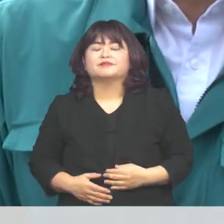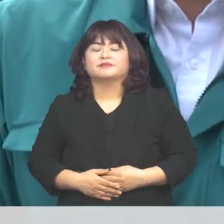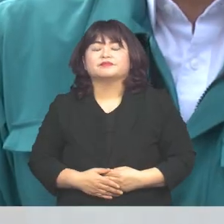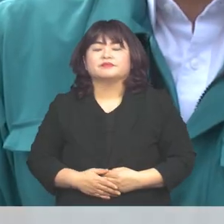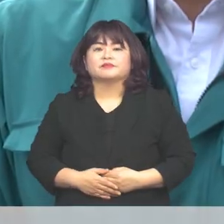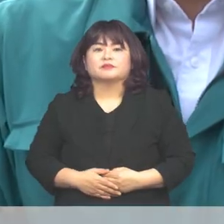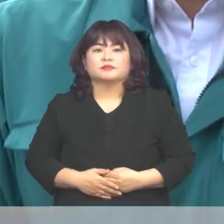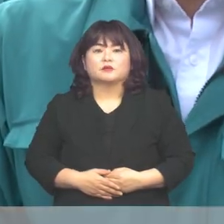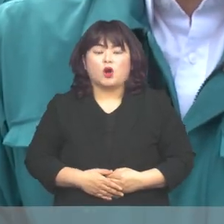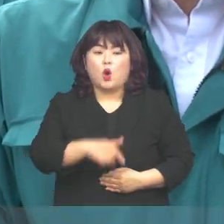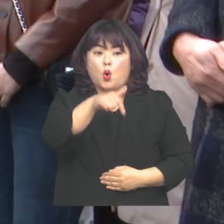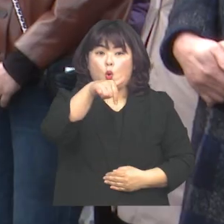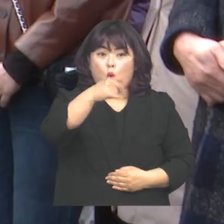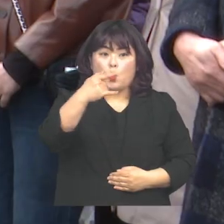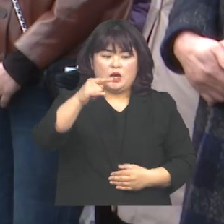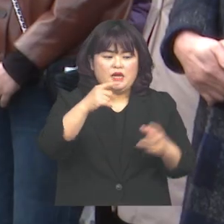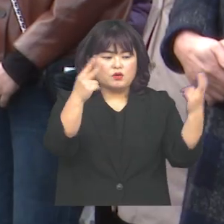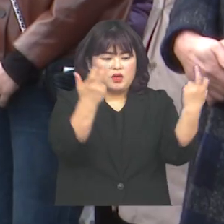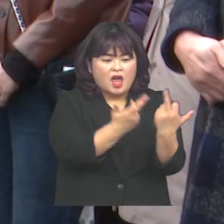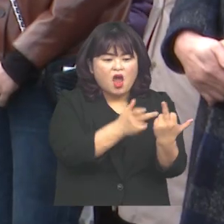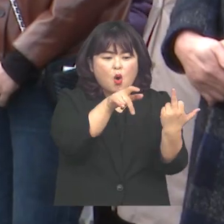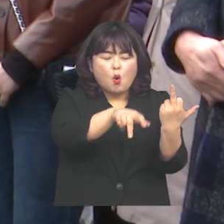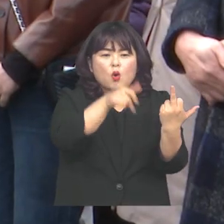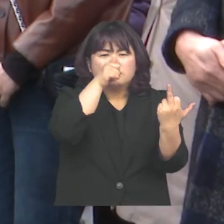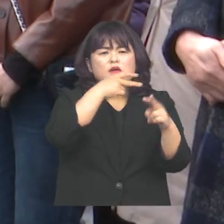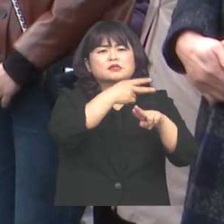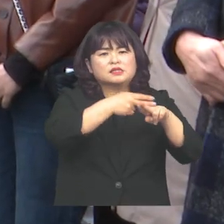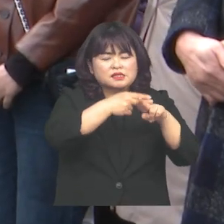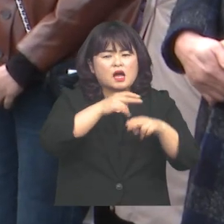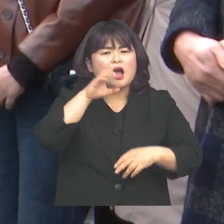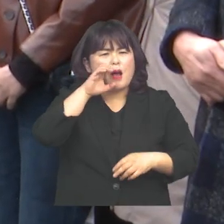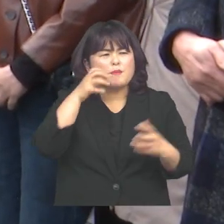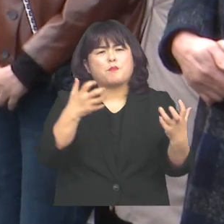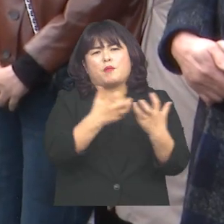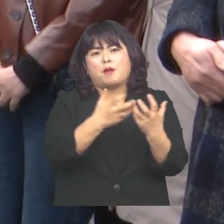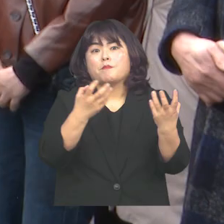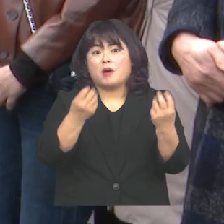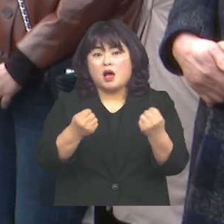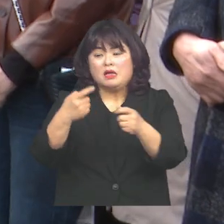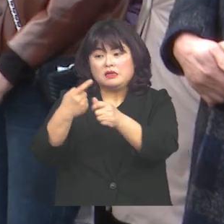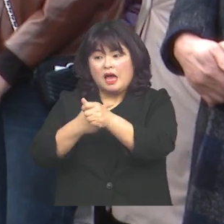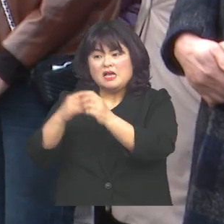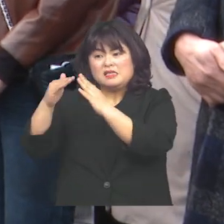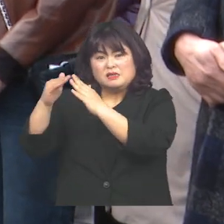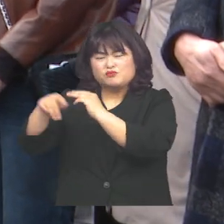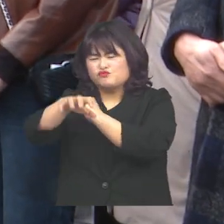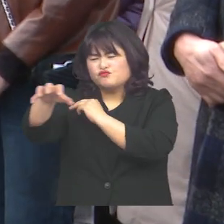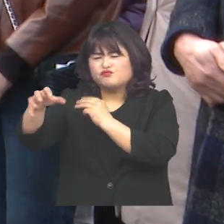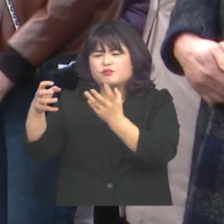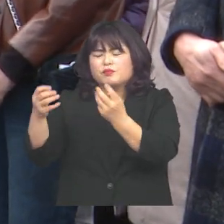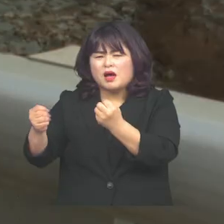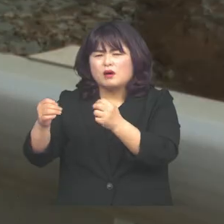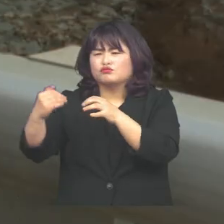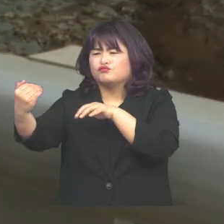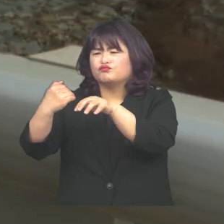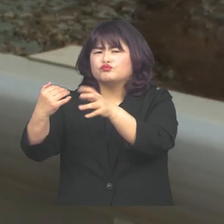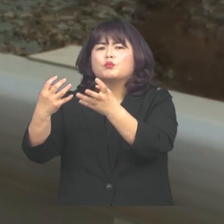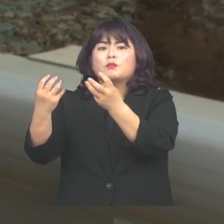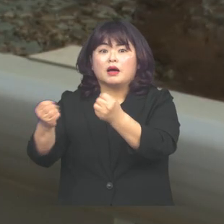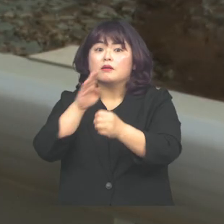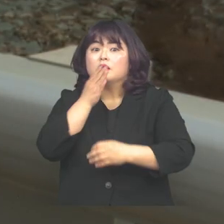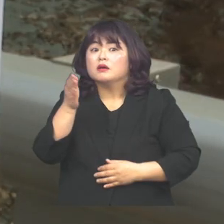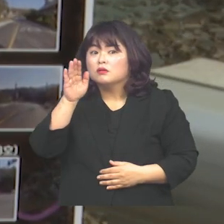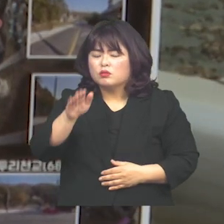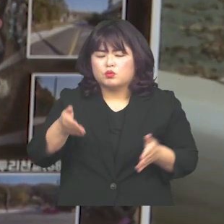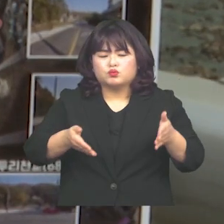만들도록 하겠습니다. 그리고 고기동 계곡이 있는 이곳엔 식당, 카페가 밀집해 있고 전원주택 단지들도 많아 평소 차량